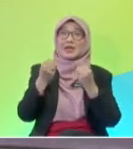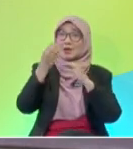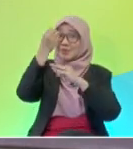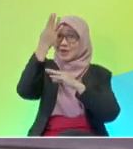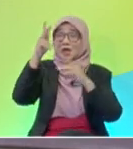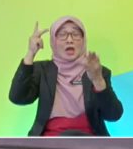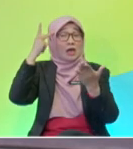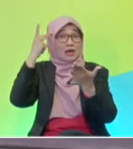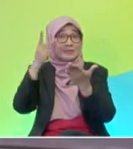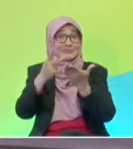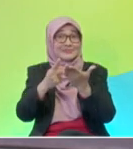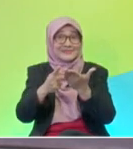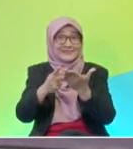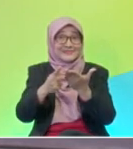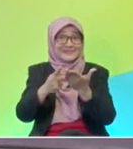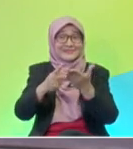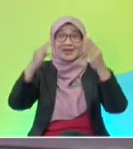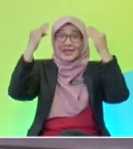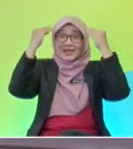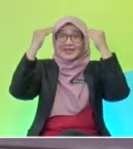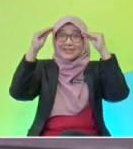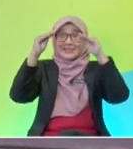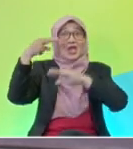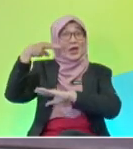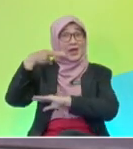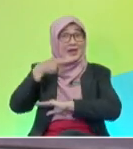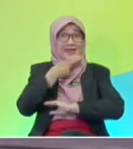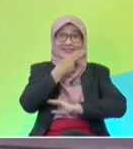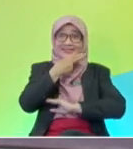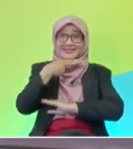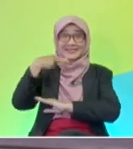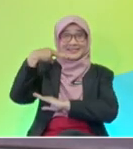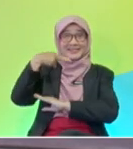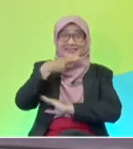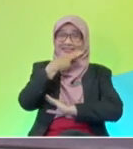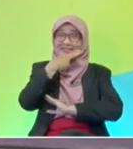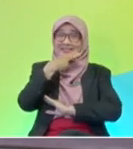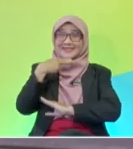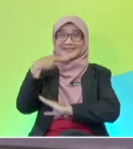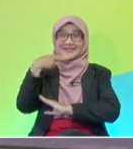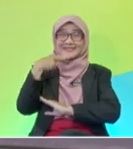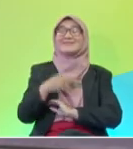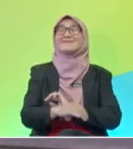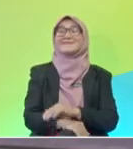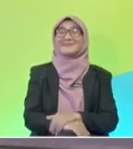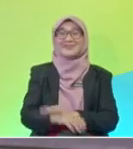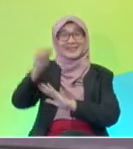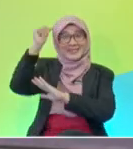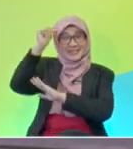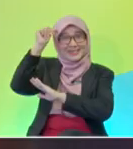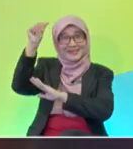perkenalkan di studio saya bersama dengan Cikgu hasliana Osman atau lebih mesra dengan panggilan Cikgu khas Assalamualaikum